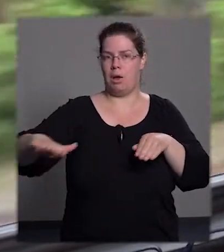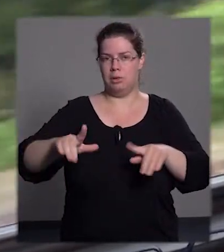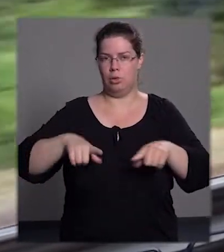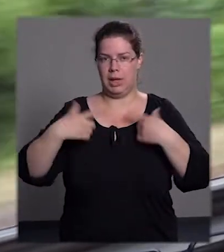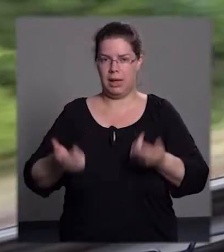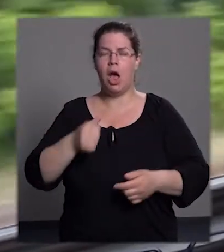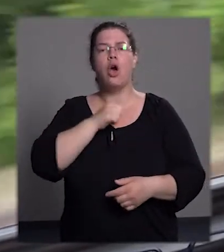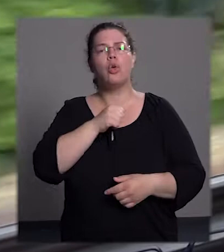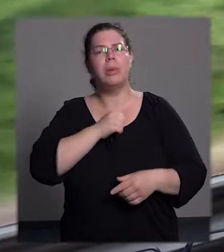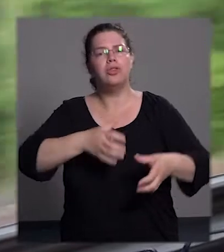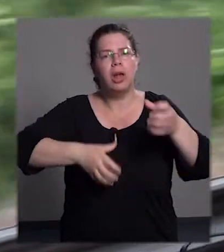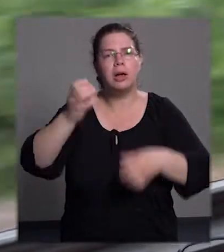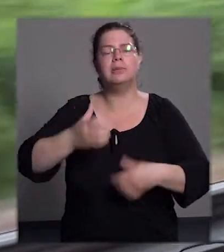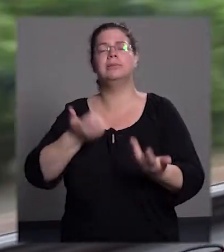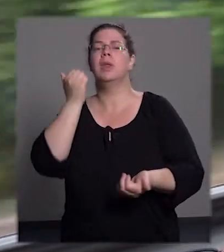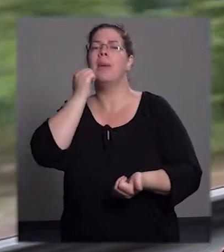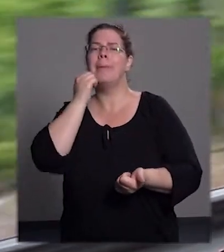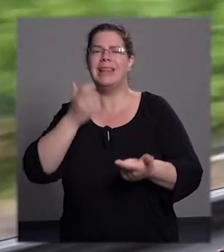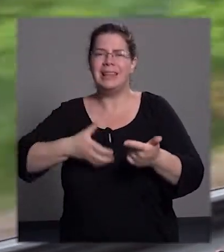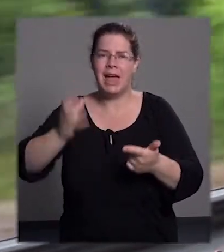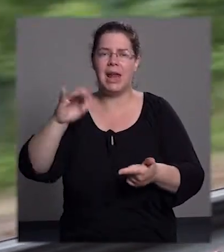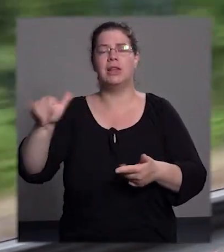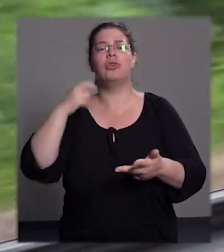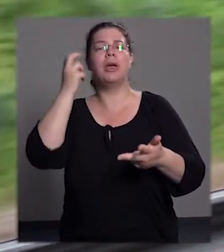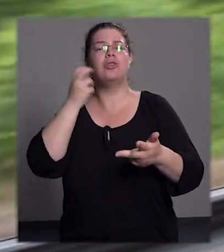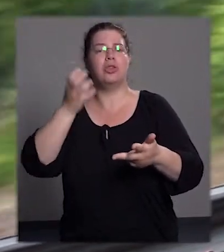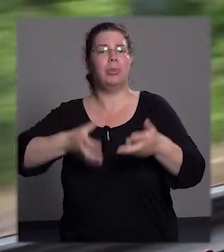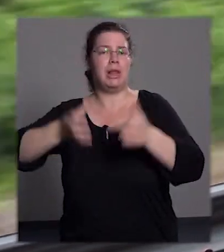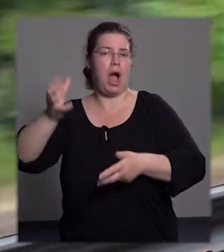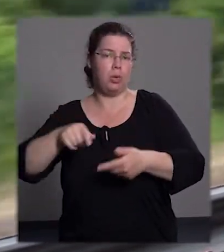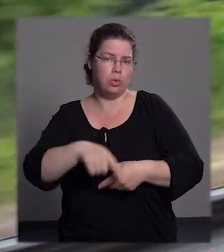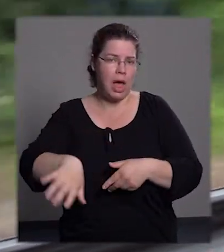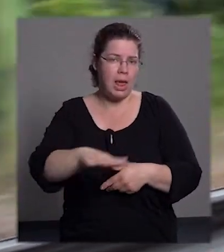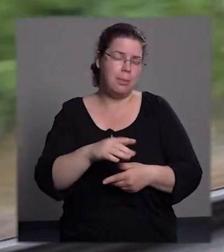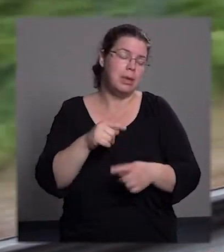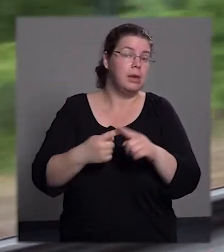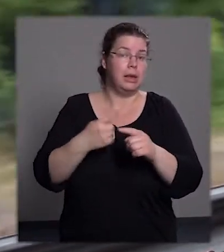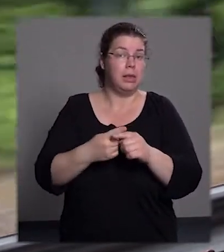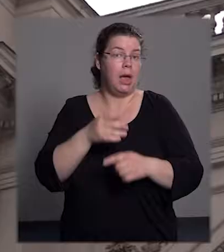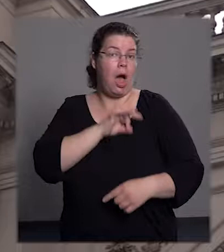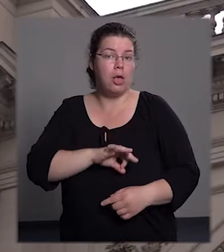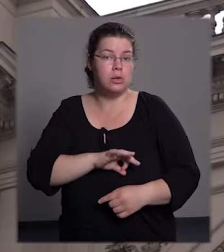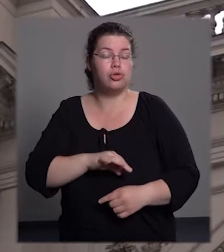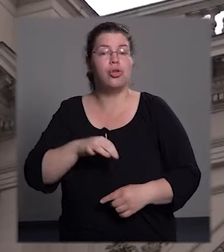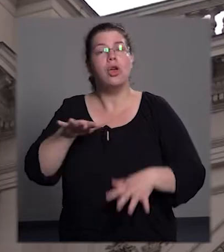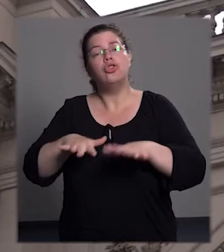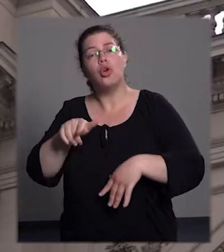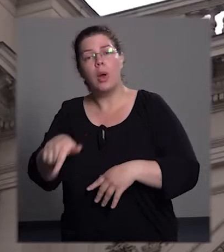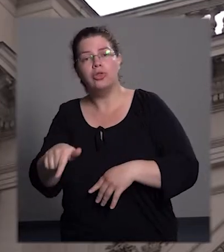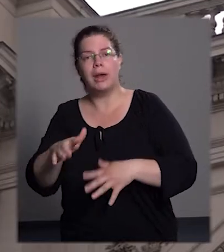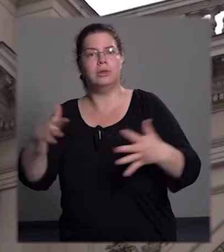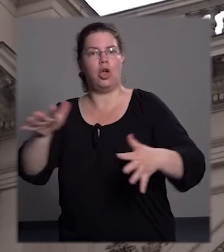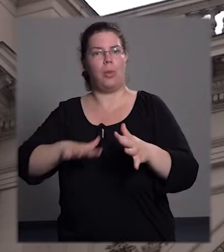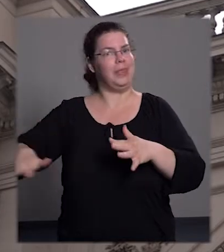gubacsi lakótelep, mediterrán lakópark és a pesterzsébeti lakótelep egy részén nagyon hasznos. Soroksáron ez egy nagyobb